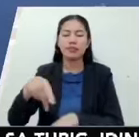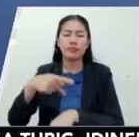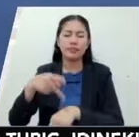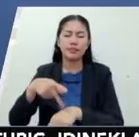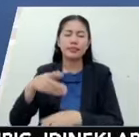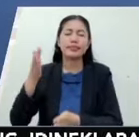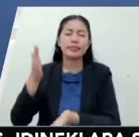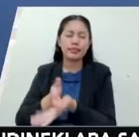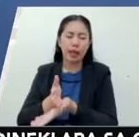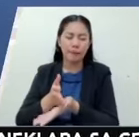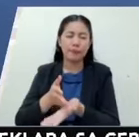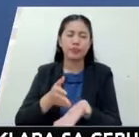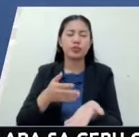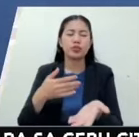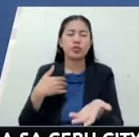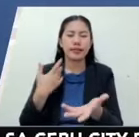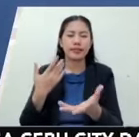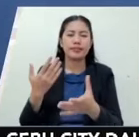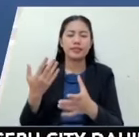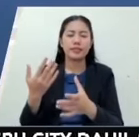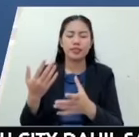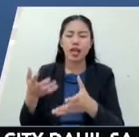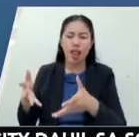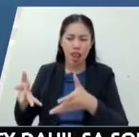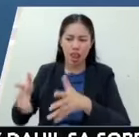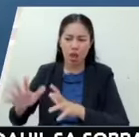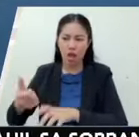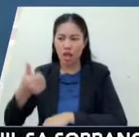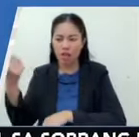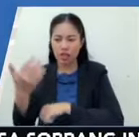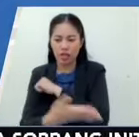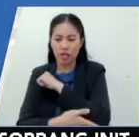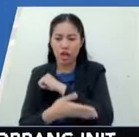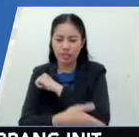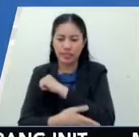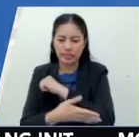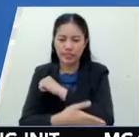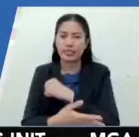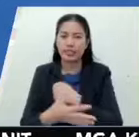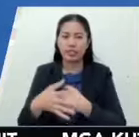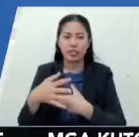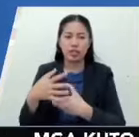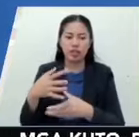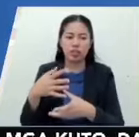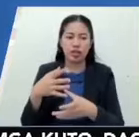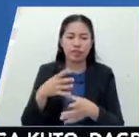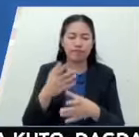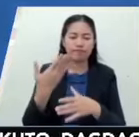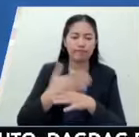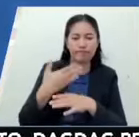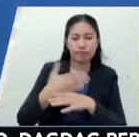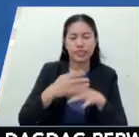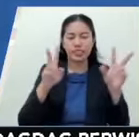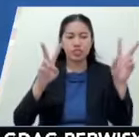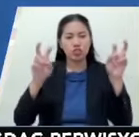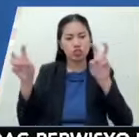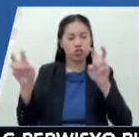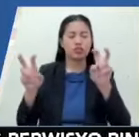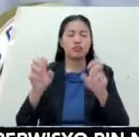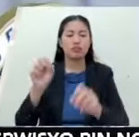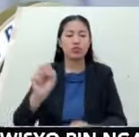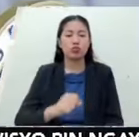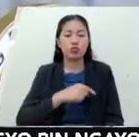ibang bansa na mangialam sa issue sa South China Sea. Kailangan daw gawin ng Pilipinas